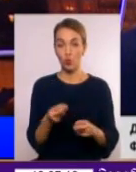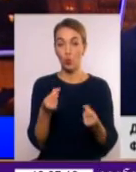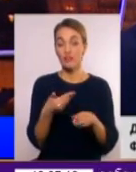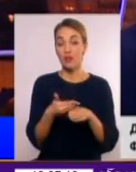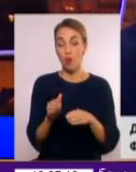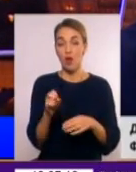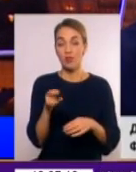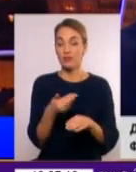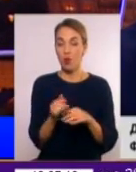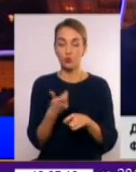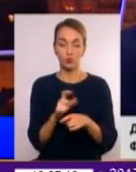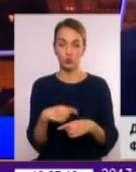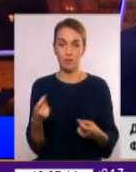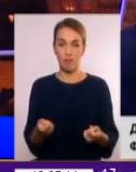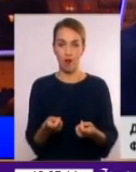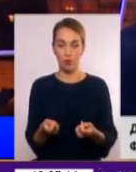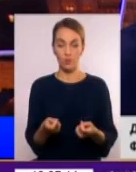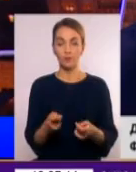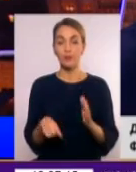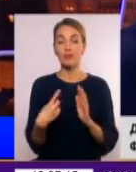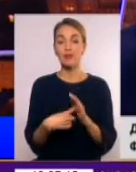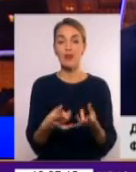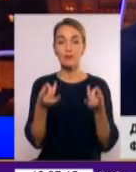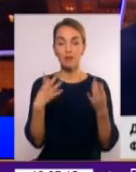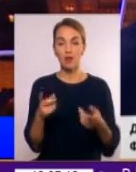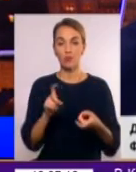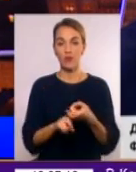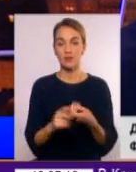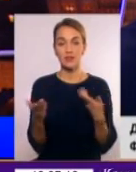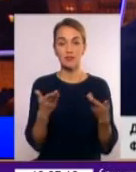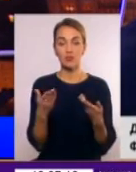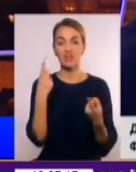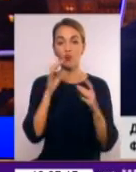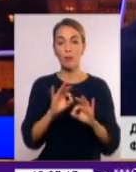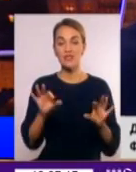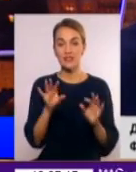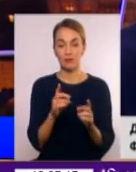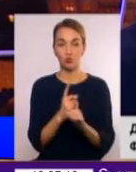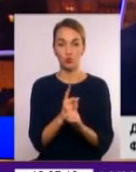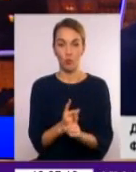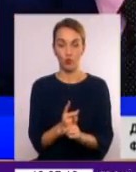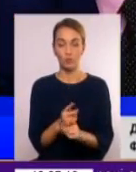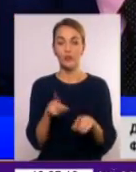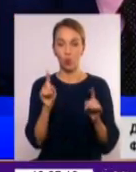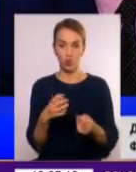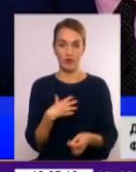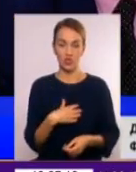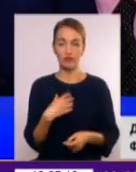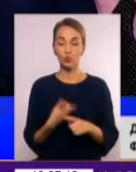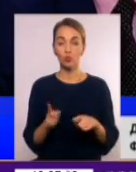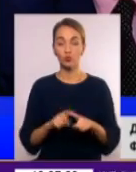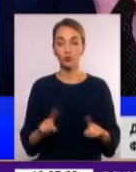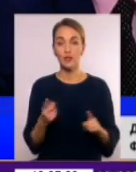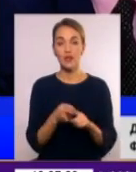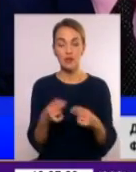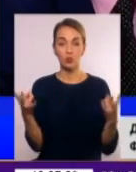виділяються, але їх виділяється дуже мало. Да? Питання елементарні, пов'язані з якимось інформаційним супроводом, вони також важливі, да? Тому що на